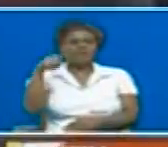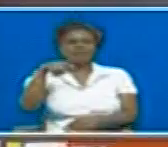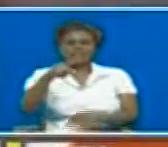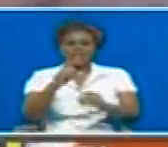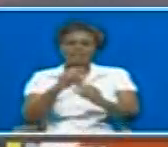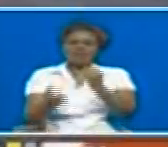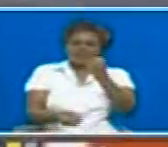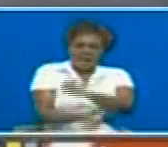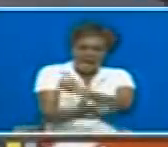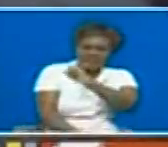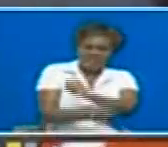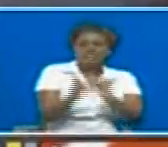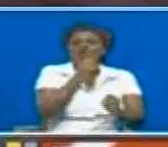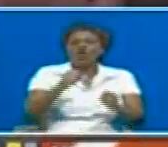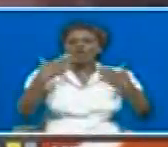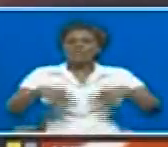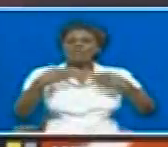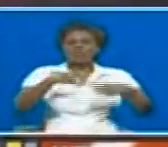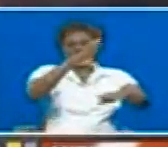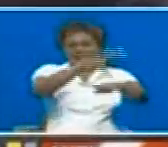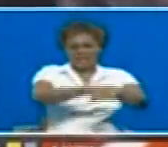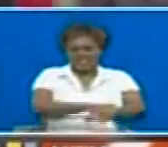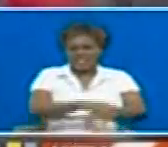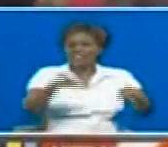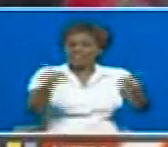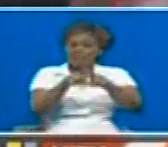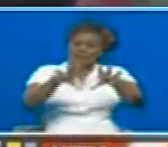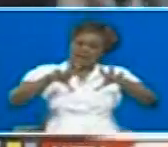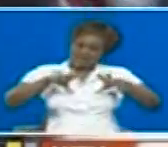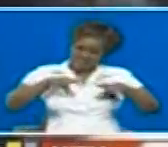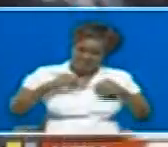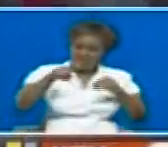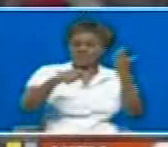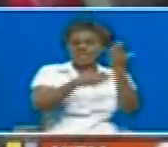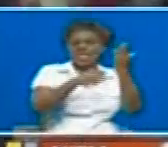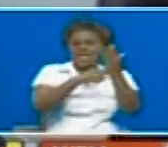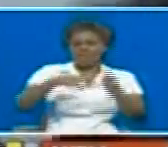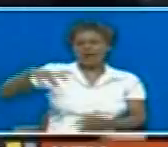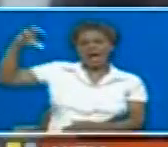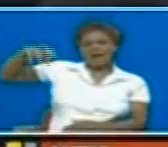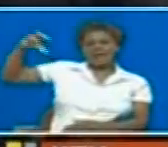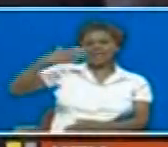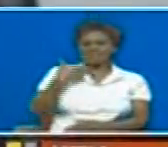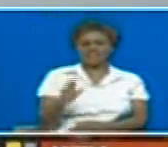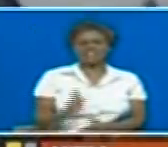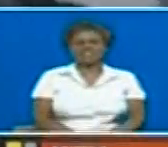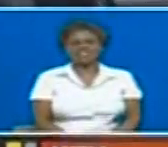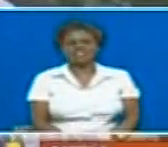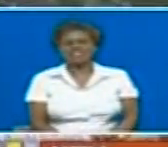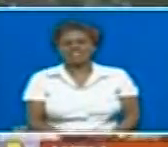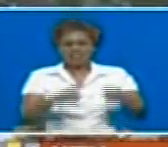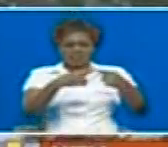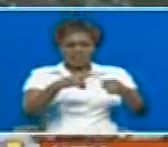kupewa ushauri wa wazee wa jamii ya Wabukusu ili akubaliwe kutajwa kuwa mtu mzima. Kwa anajifuta leo